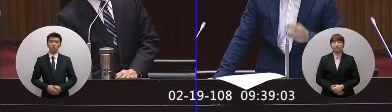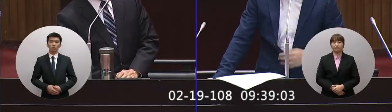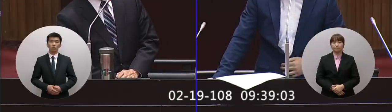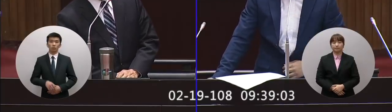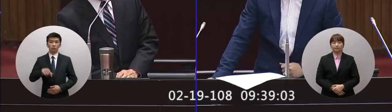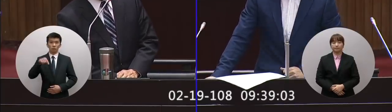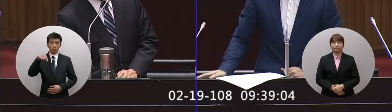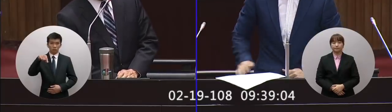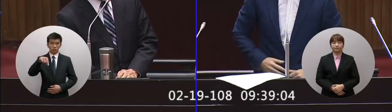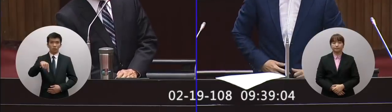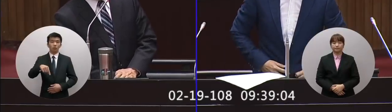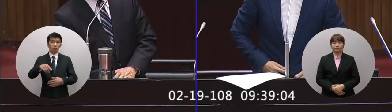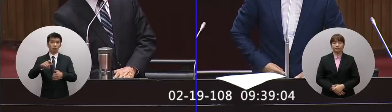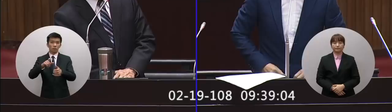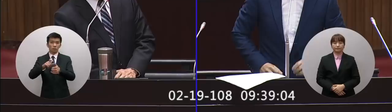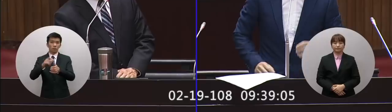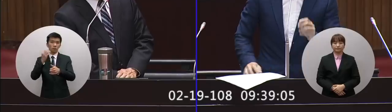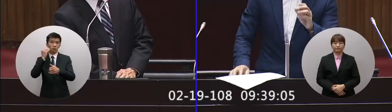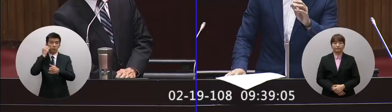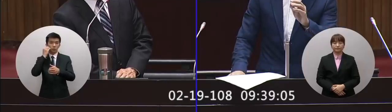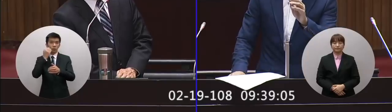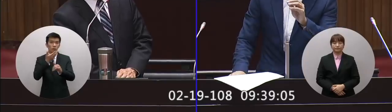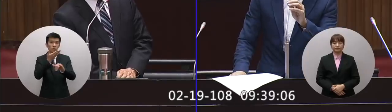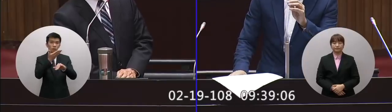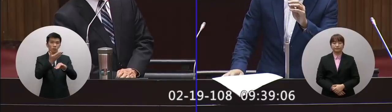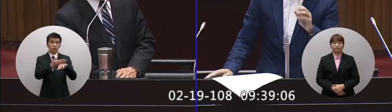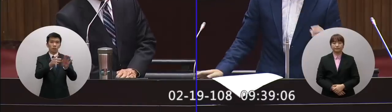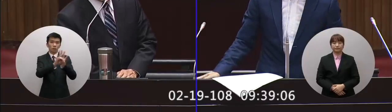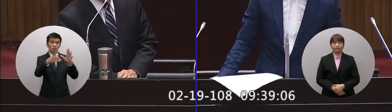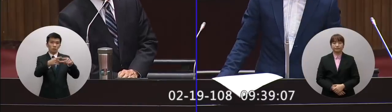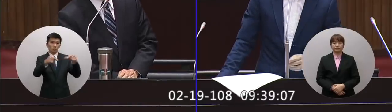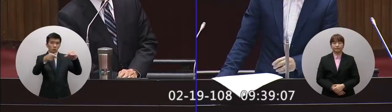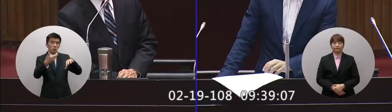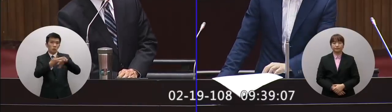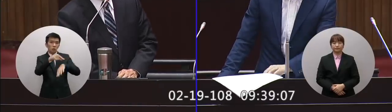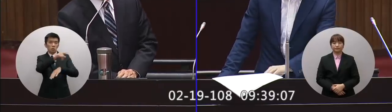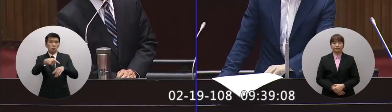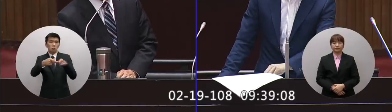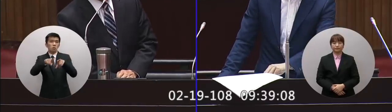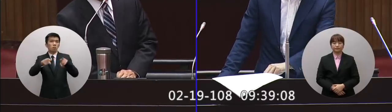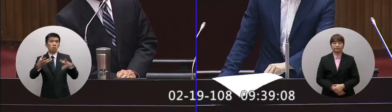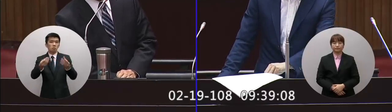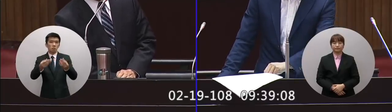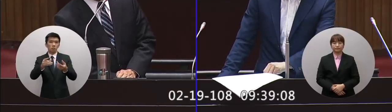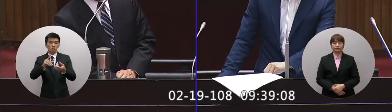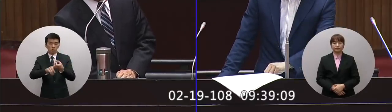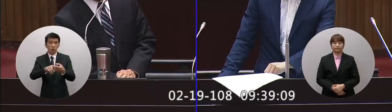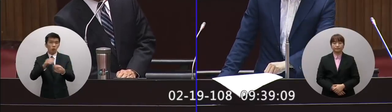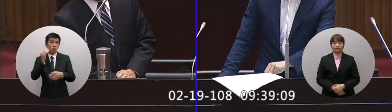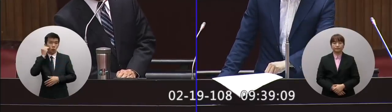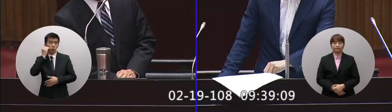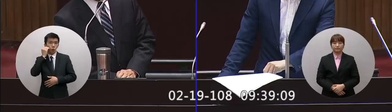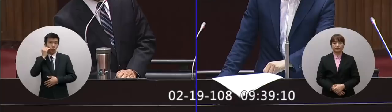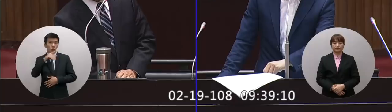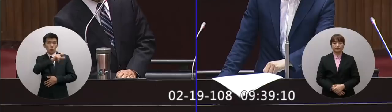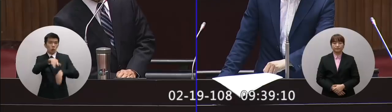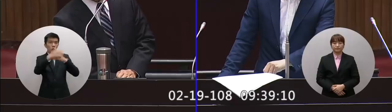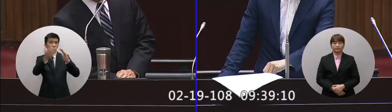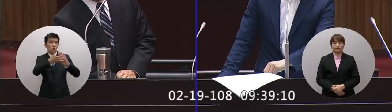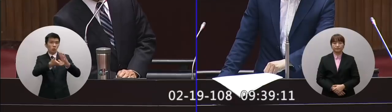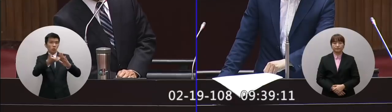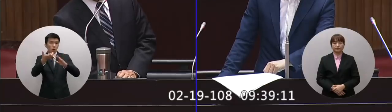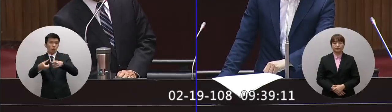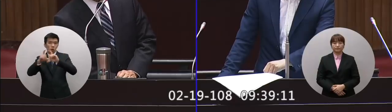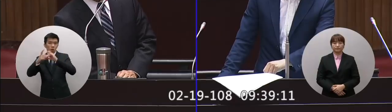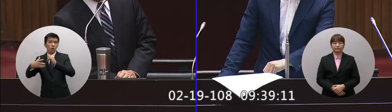说放在兰屿当初秘密，这样对兰屿不公平啦。那现在说要迁回本岛，尤其